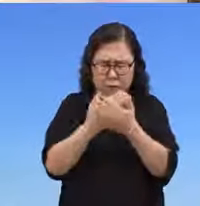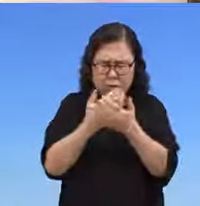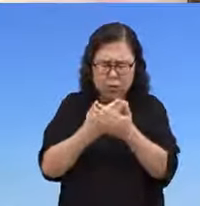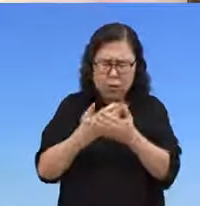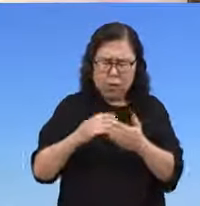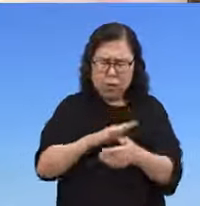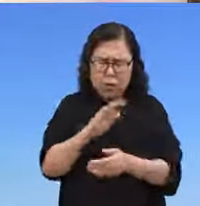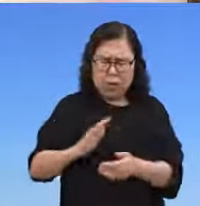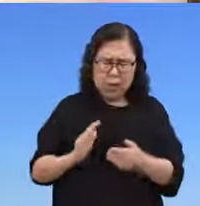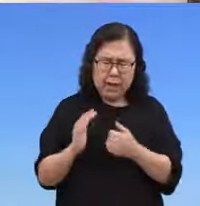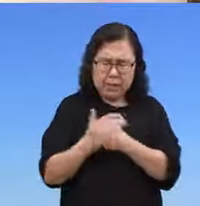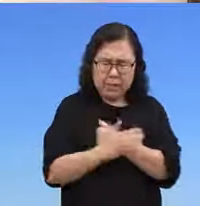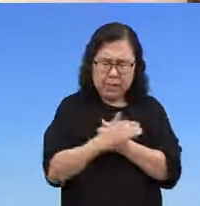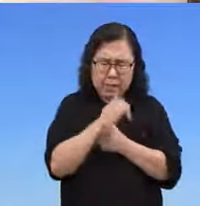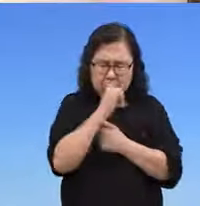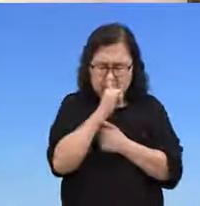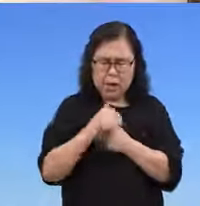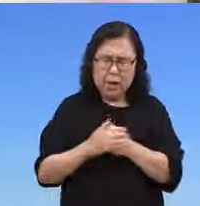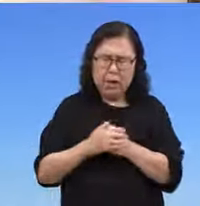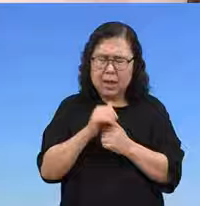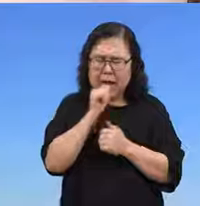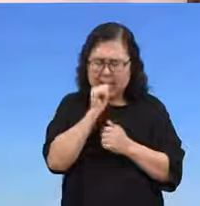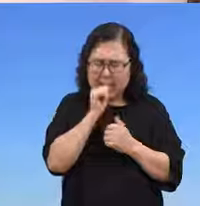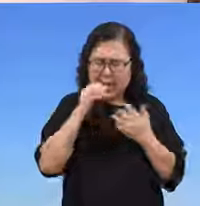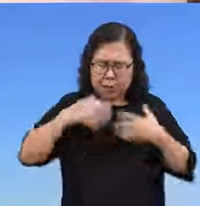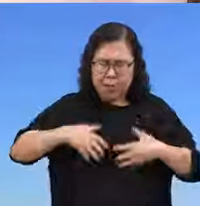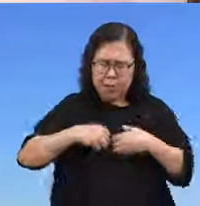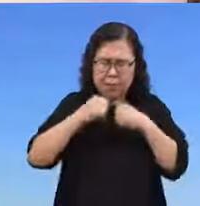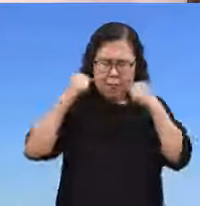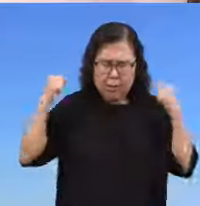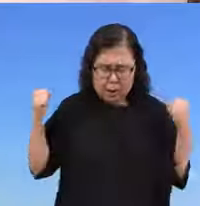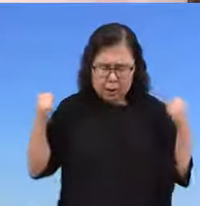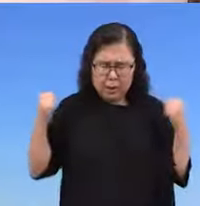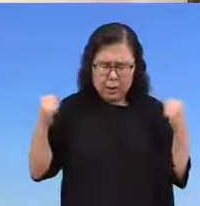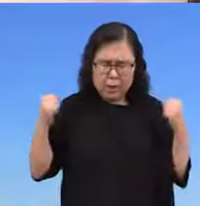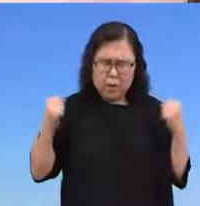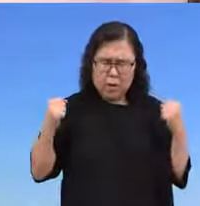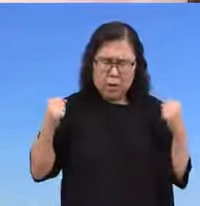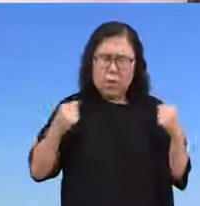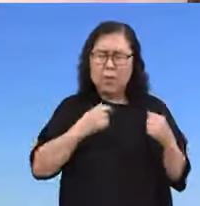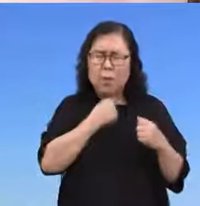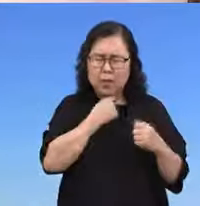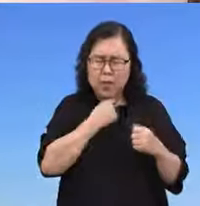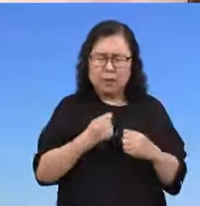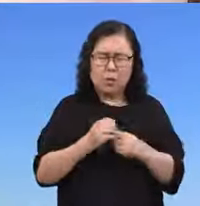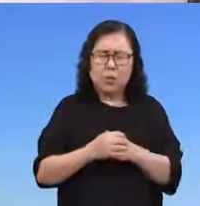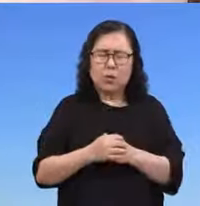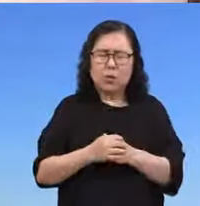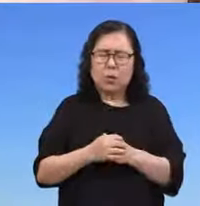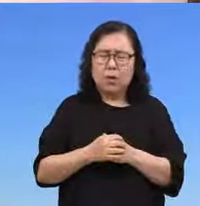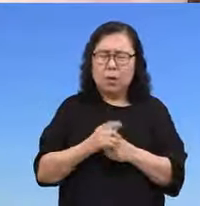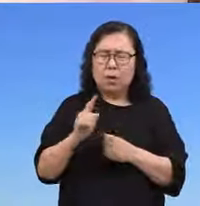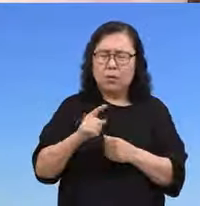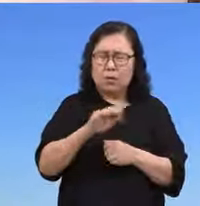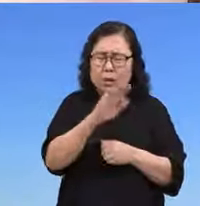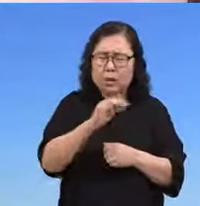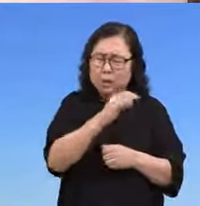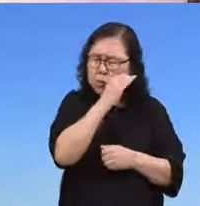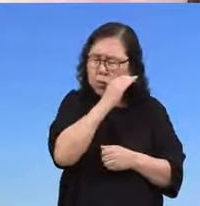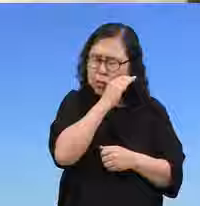장군의 갑옷을 벗겨버리시는 그 하나님을 바라보며, 그것이 우리를 수치로 몰고 가기 위한 것이